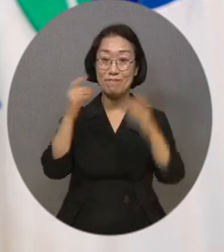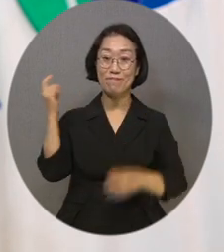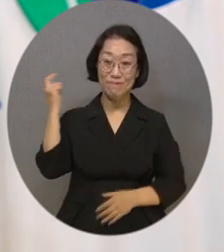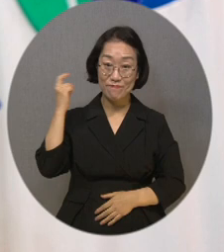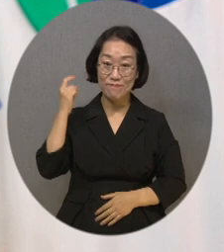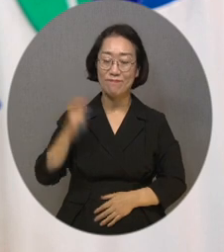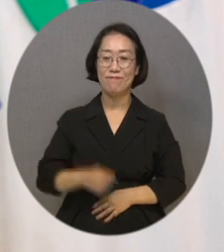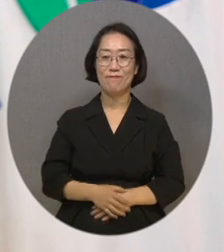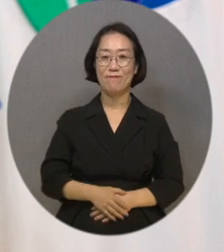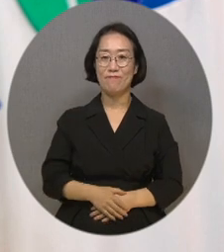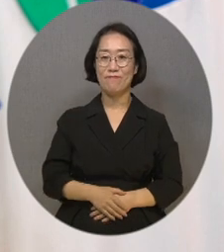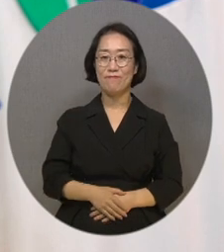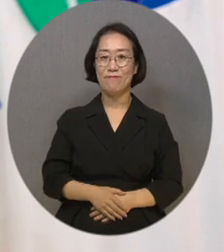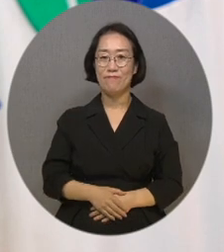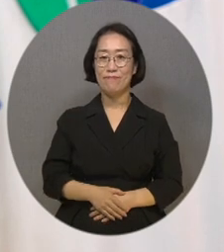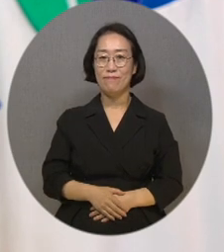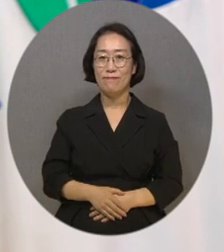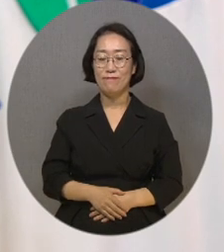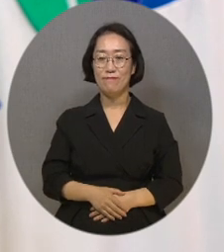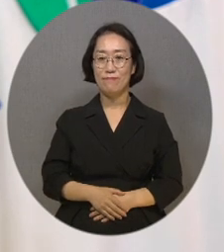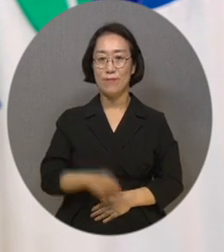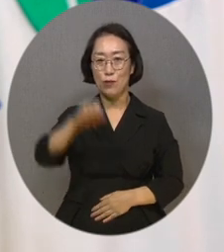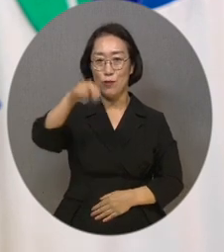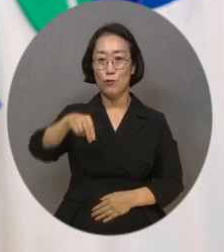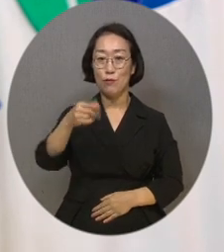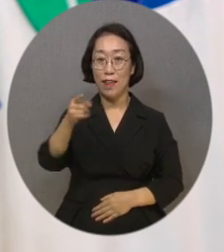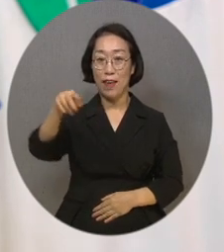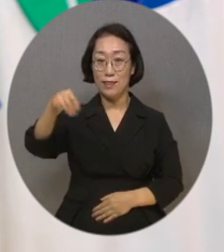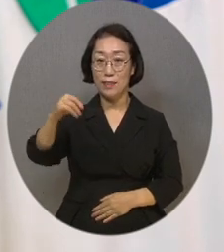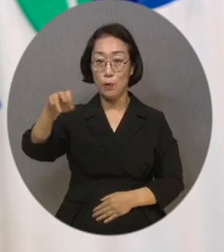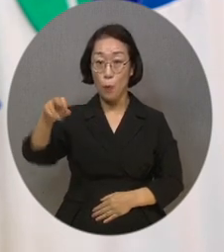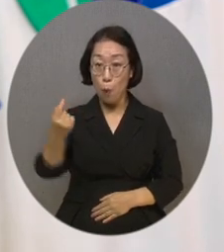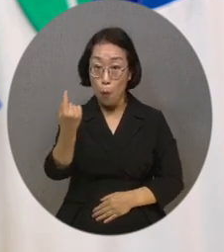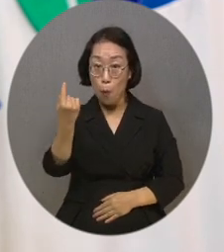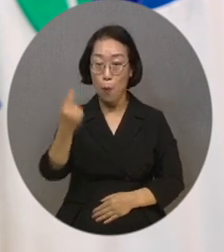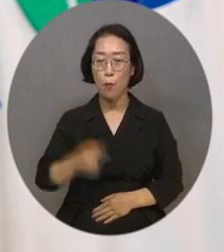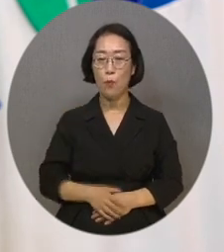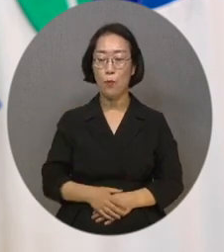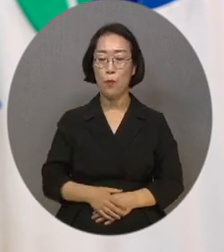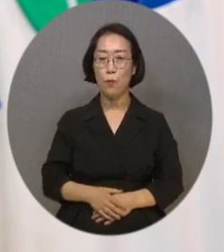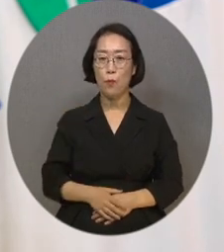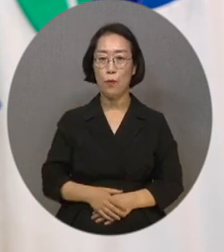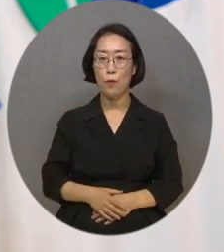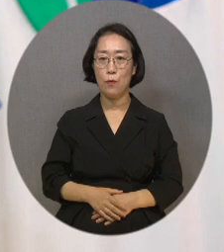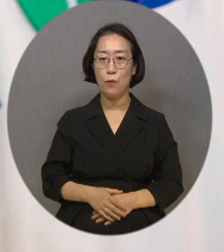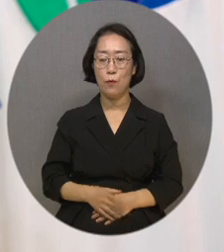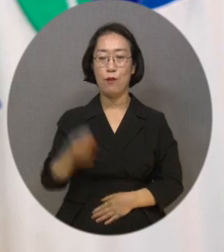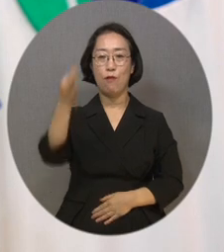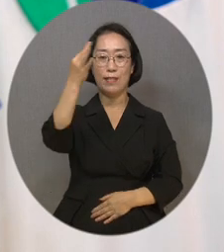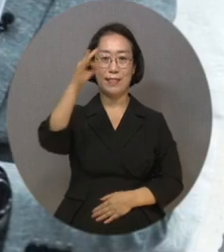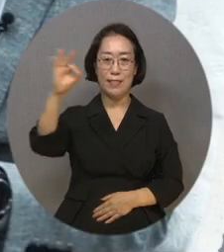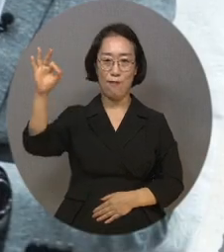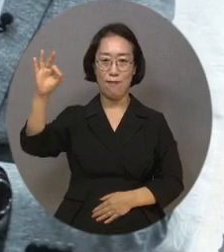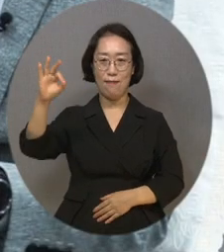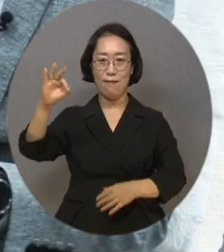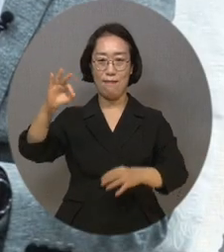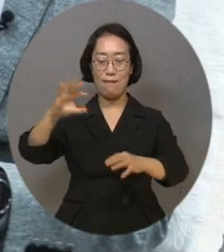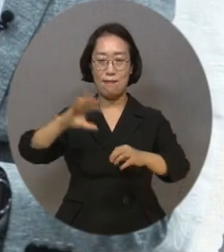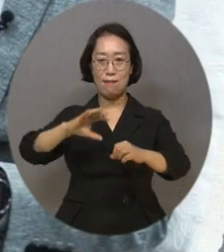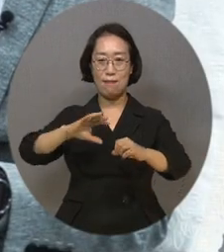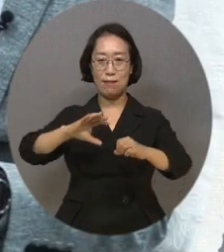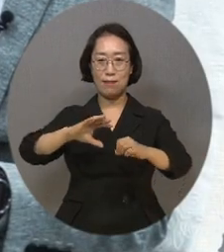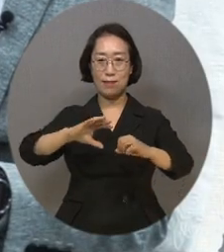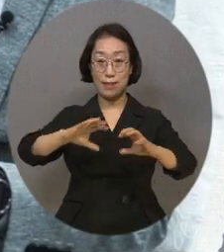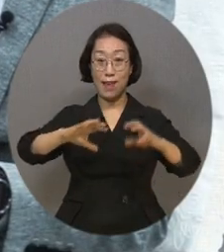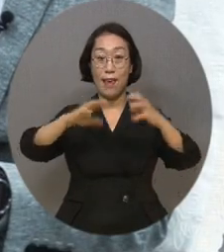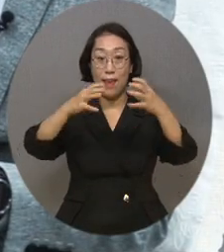있었는데 그 유네스코 오관왕이라고 해서 저희가 이제 유네스코가 인정한 세계의 보물을 이제 지금까지